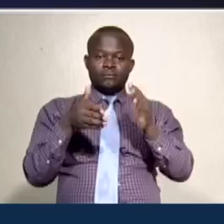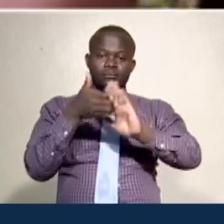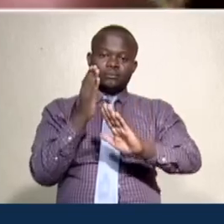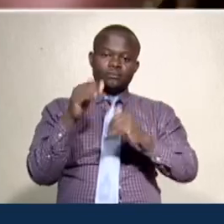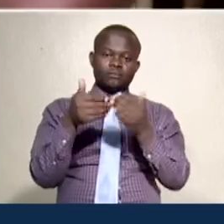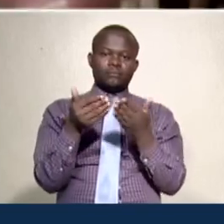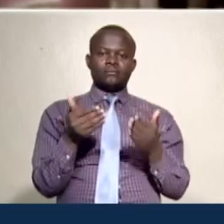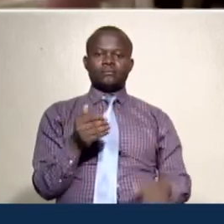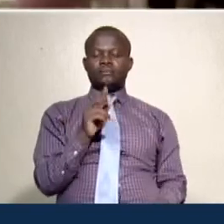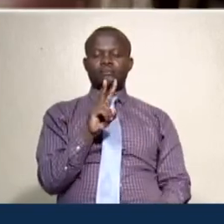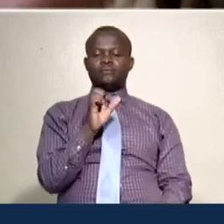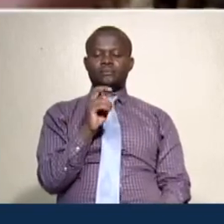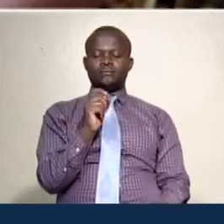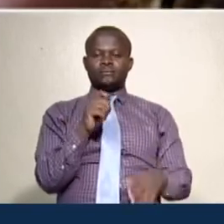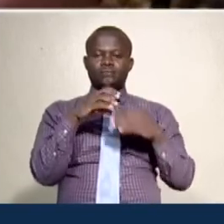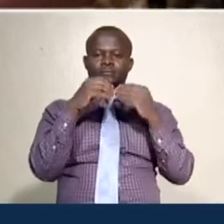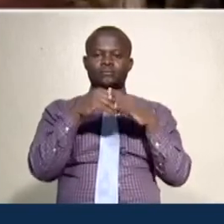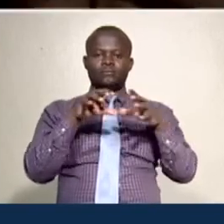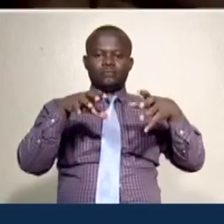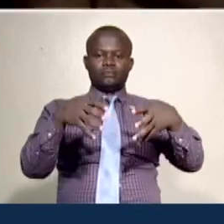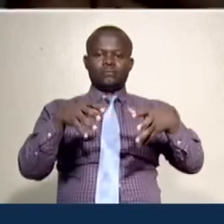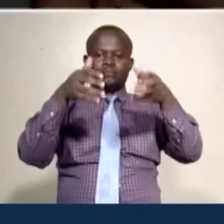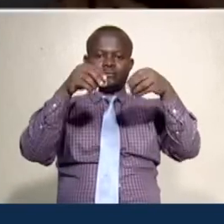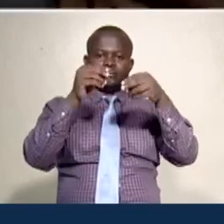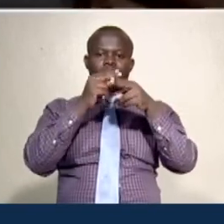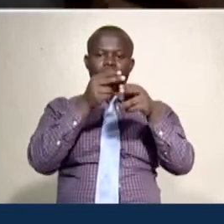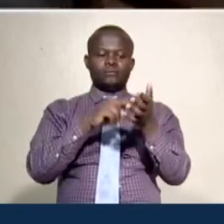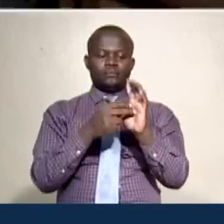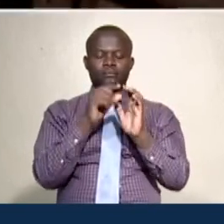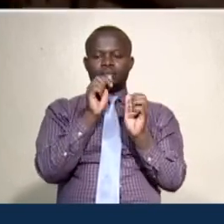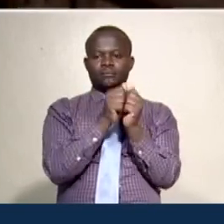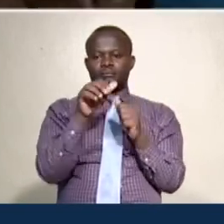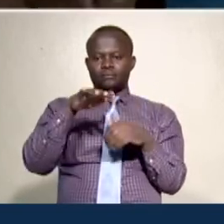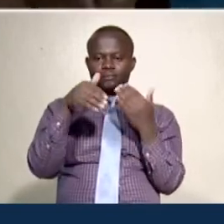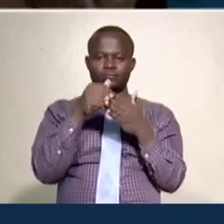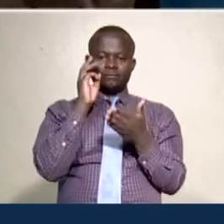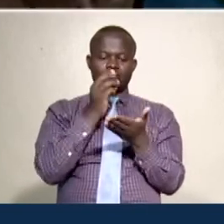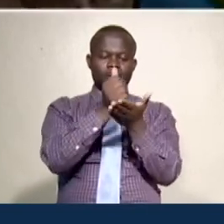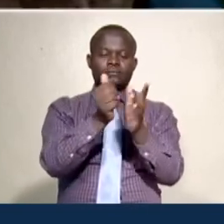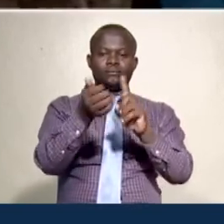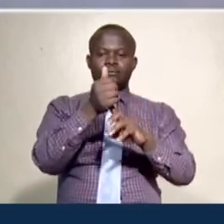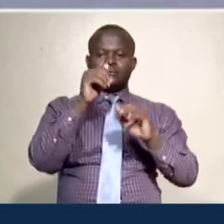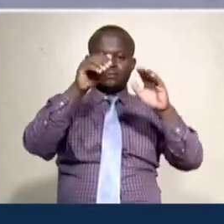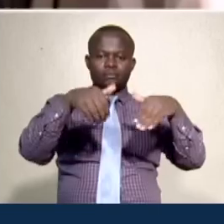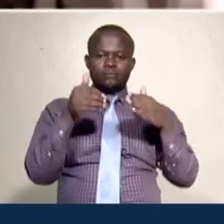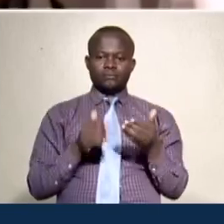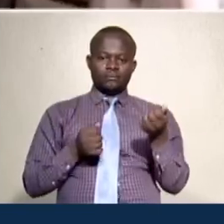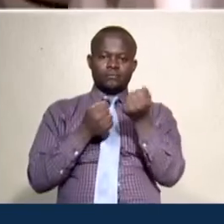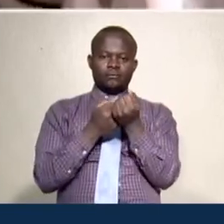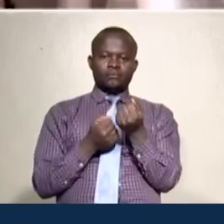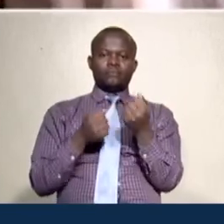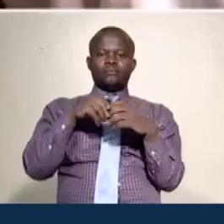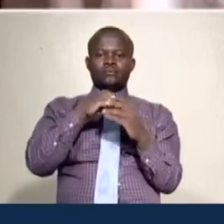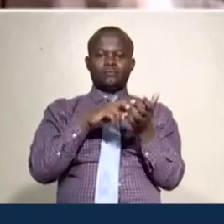kwihutisha Vincent Munyeshyaka umuyobozi w'ikigega gitanga inguzanyo ku mishinga mito n'iciriritse kizanafasha kugeza ku bahinzi inkunga nyunganizi